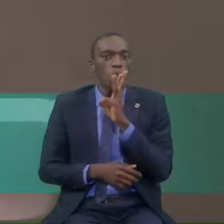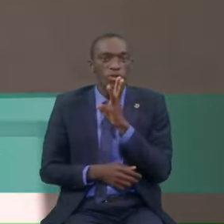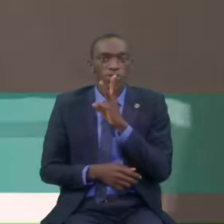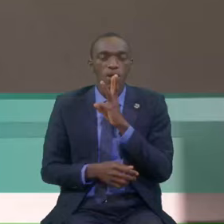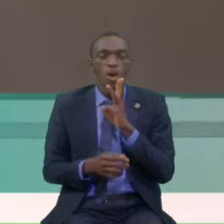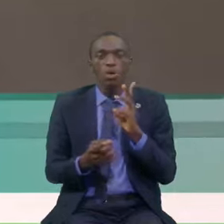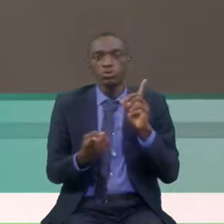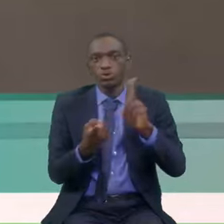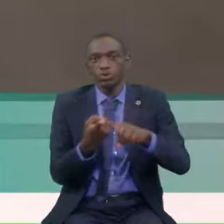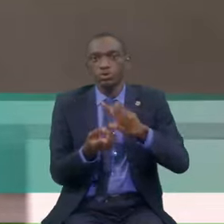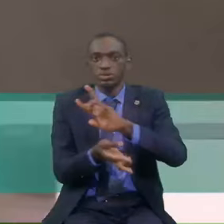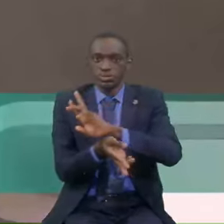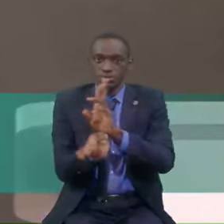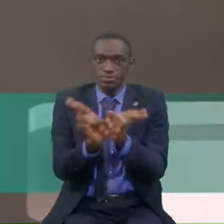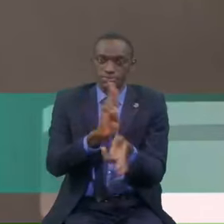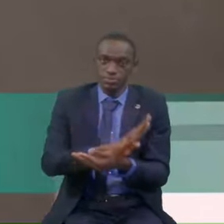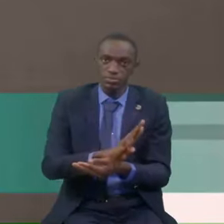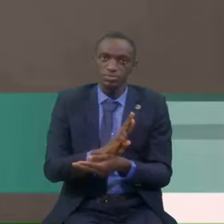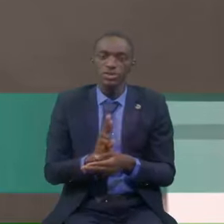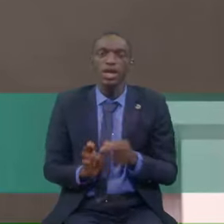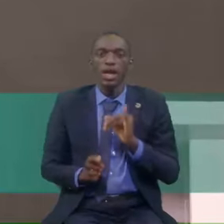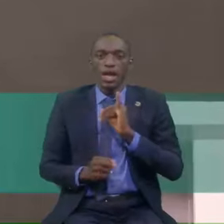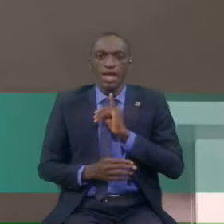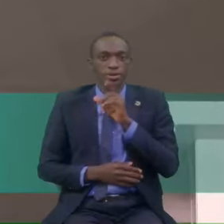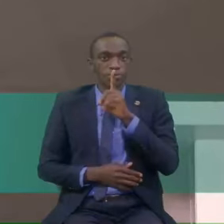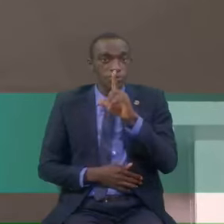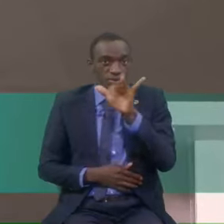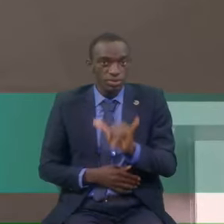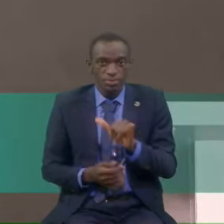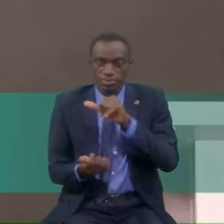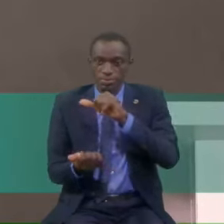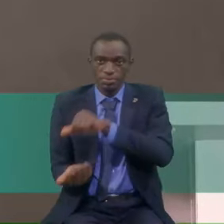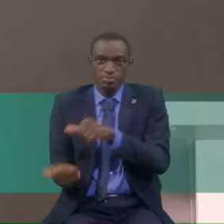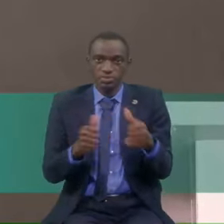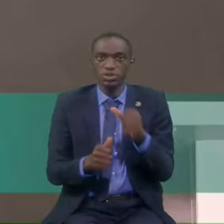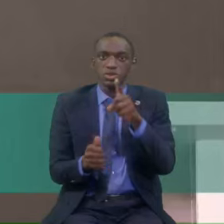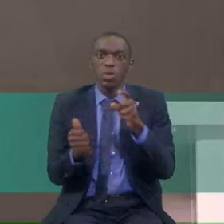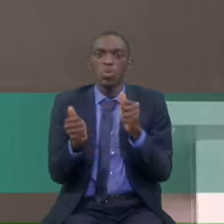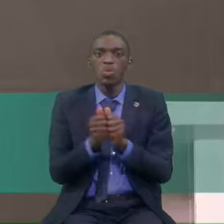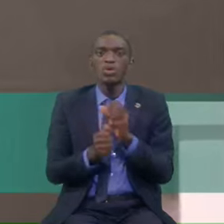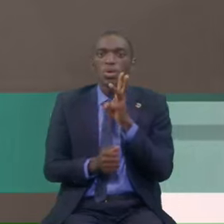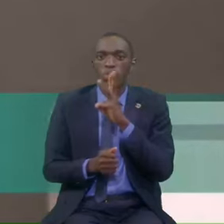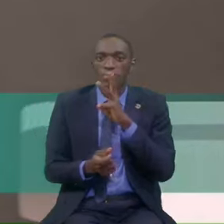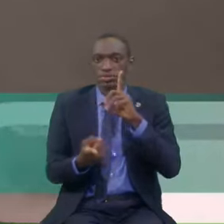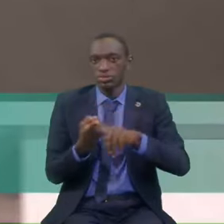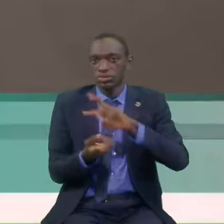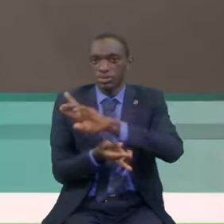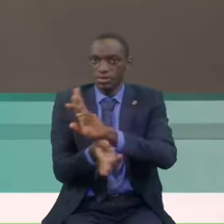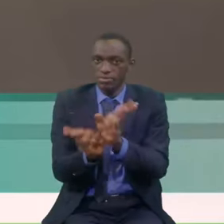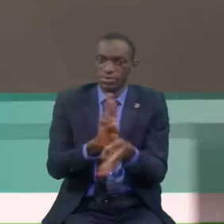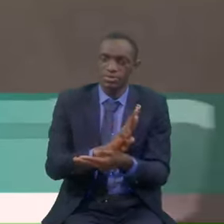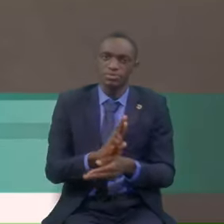pour vous amener à la repentance. Je vous baptise d'eau pour vous amener à la